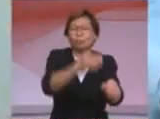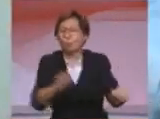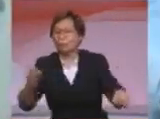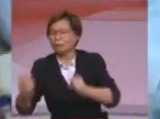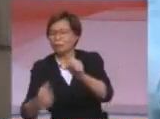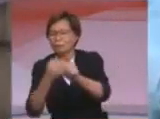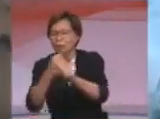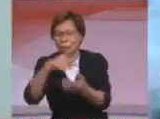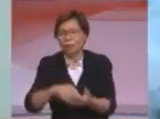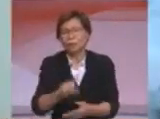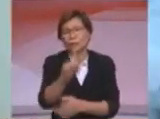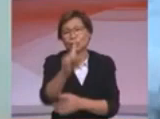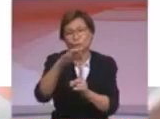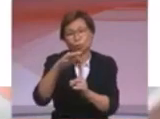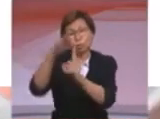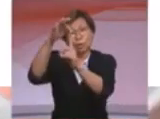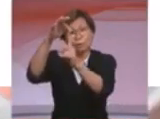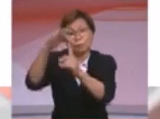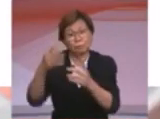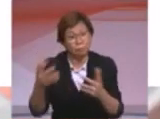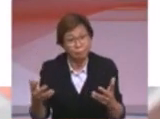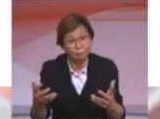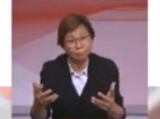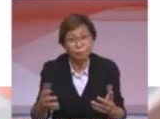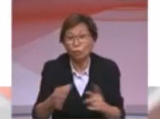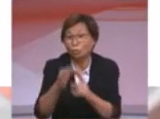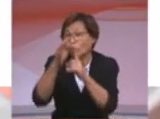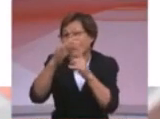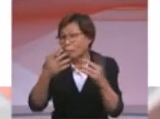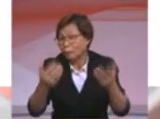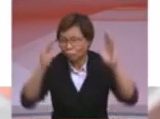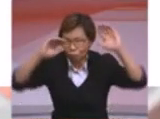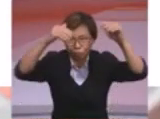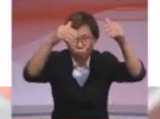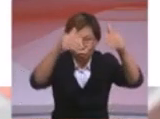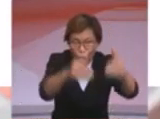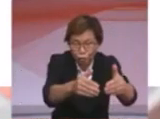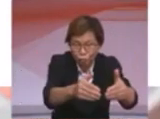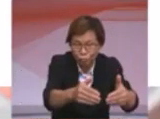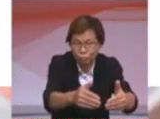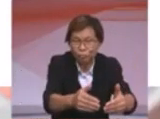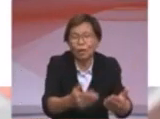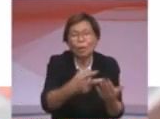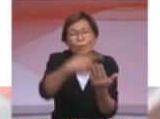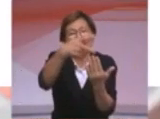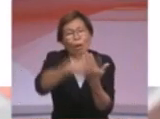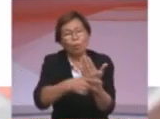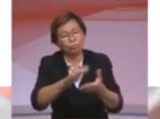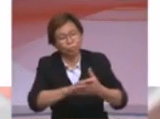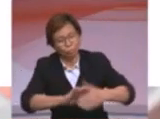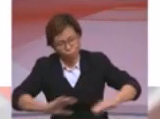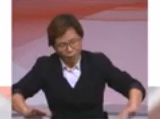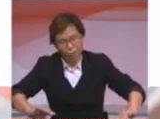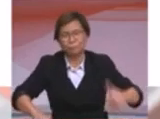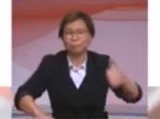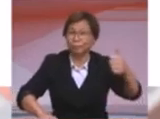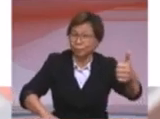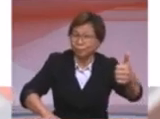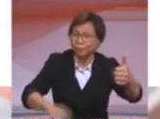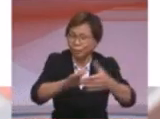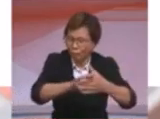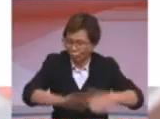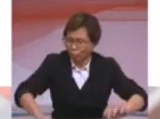Salah satu keutamaan strategik ialah memfokuskan kepada inisiatif keselamatan yang